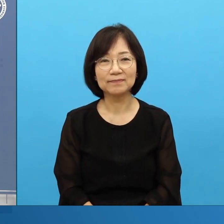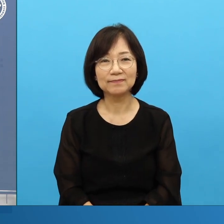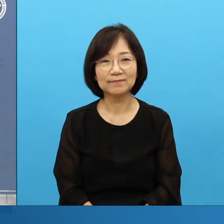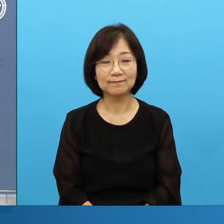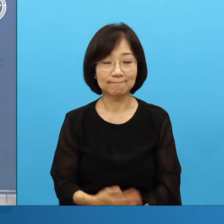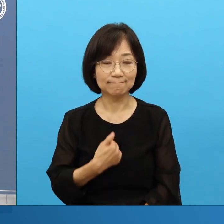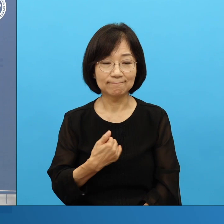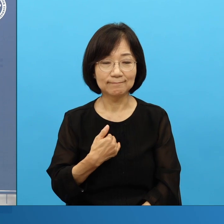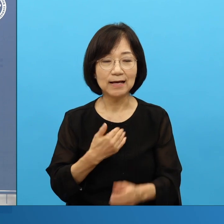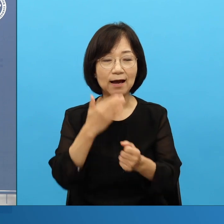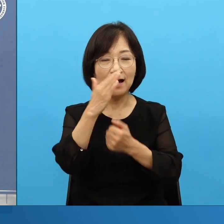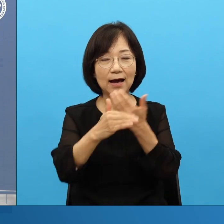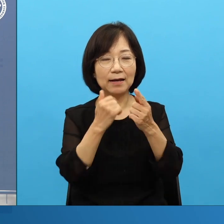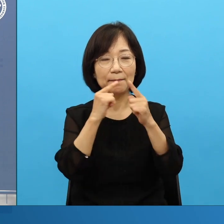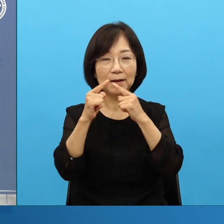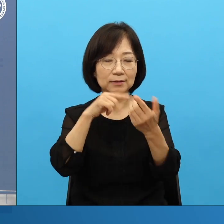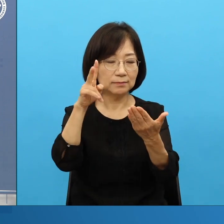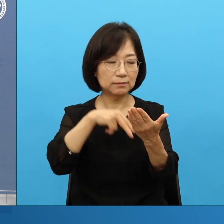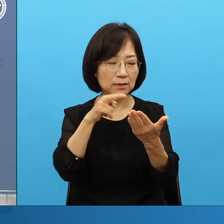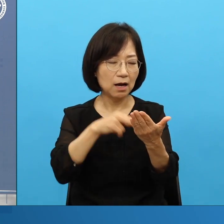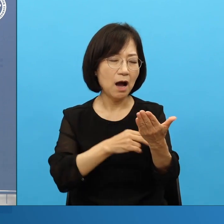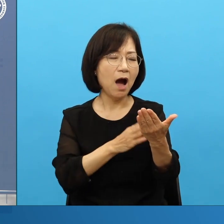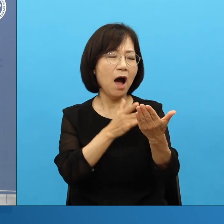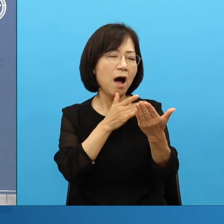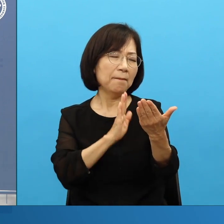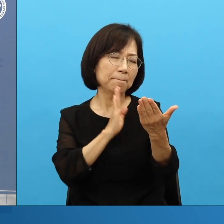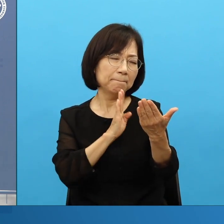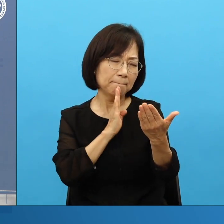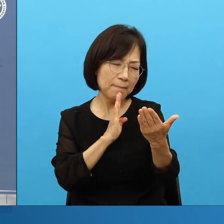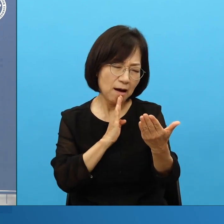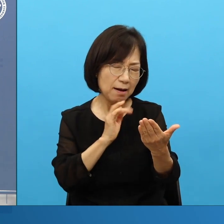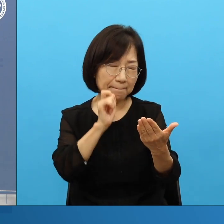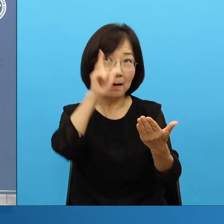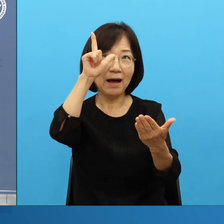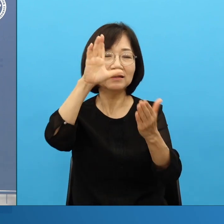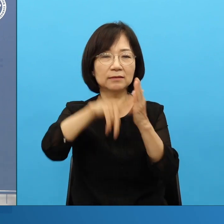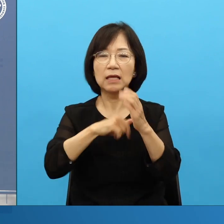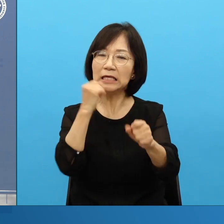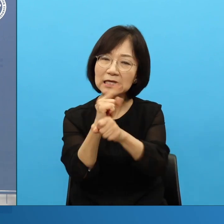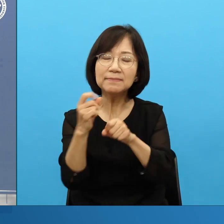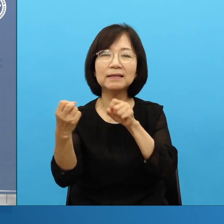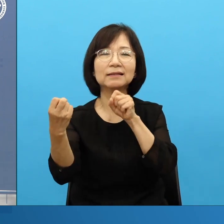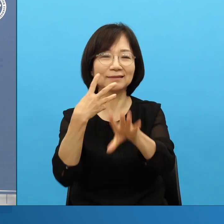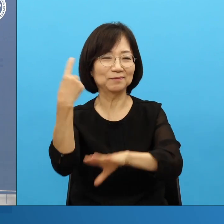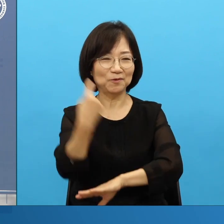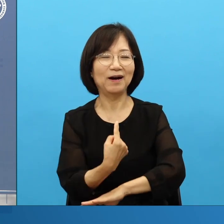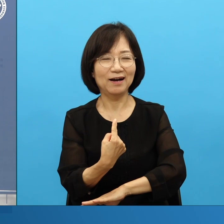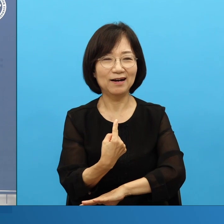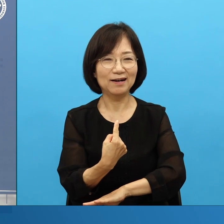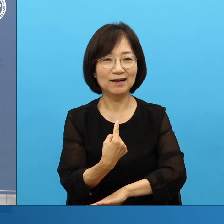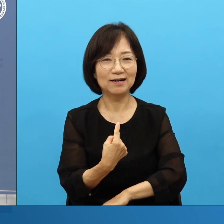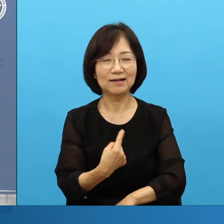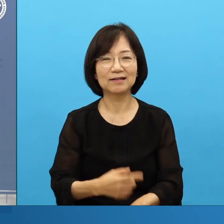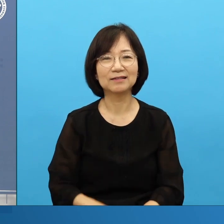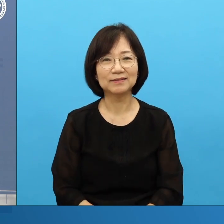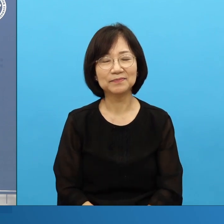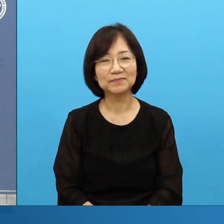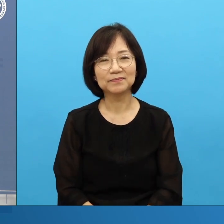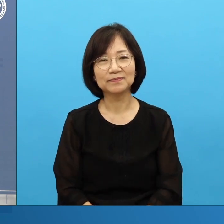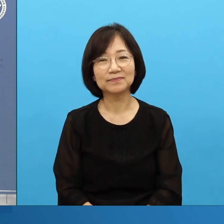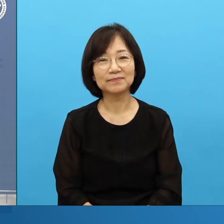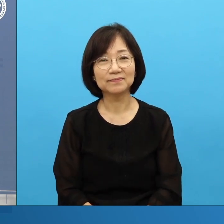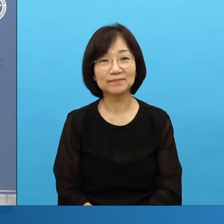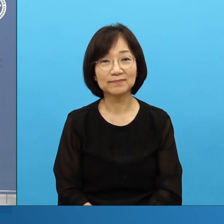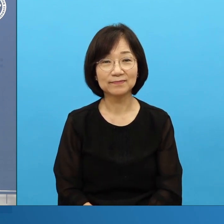맞다라고 생각만 했는데 응답 옵니다. And by the answers that I receive, even when I think, oh, it's going to work by the word, God's word, that's when answers arise.